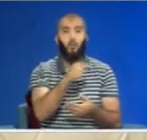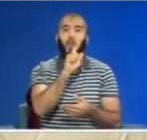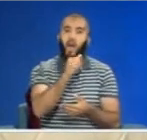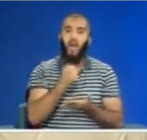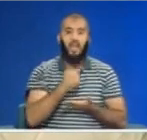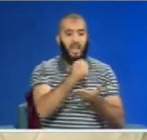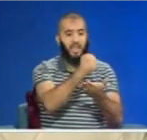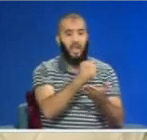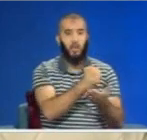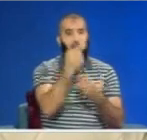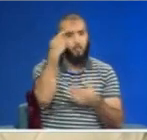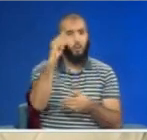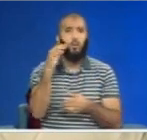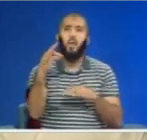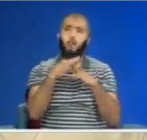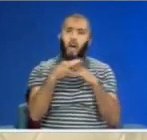والوالدين والزوجة.